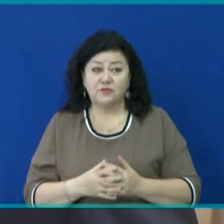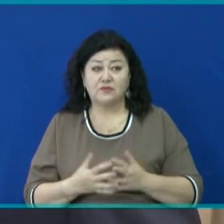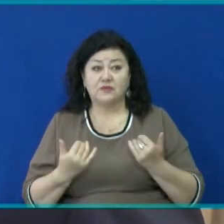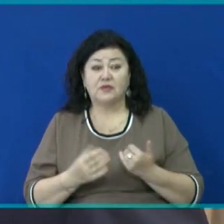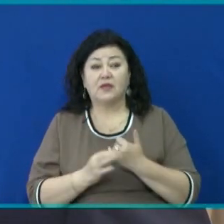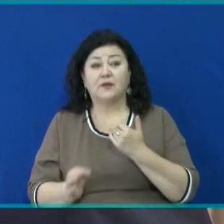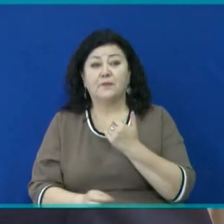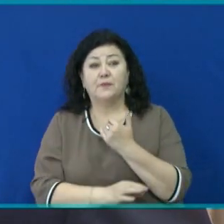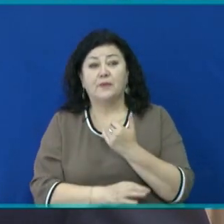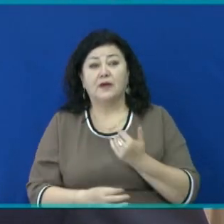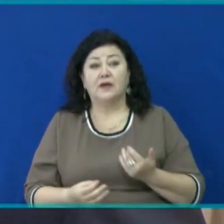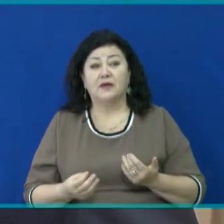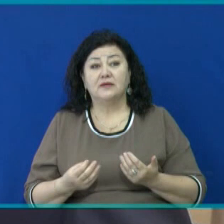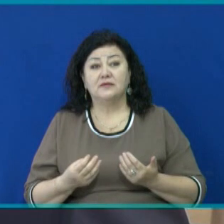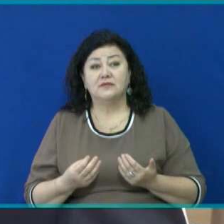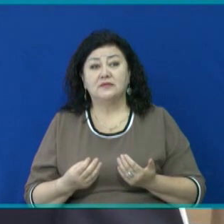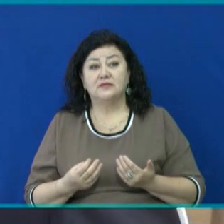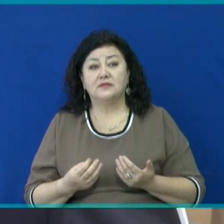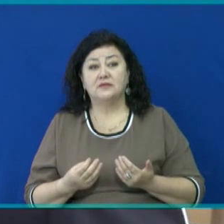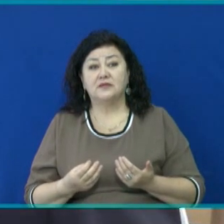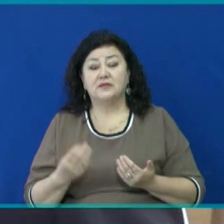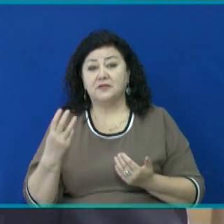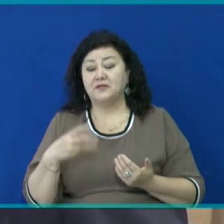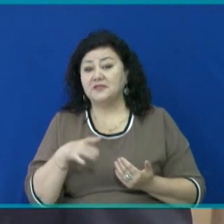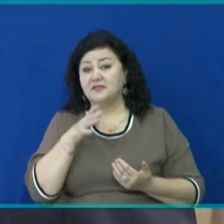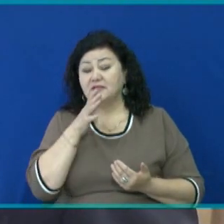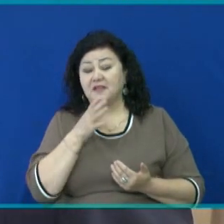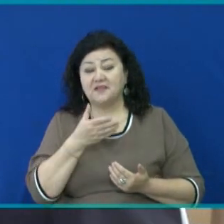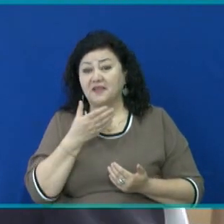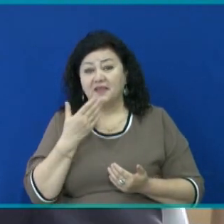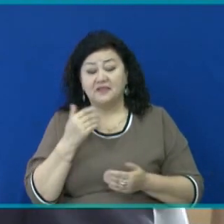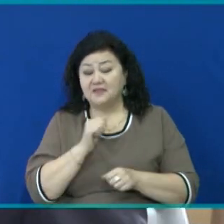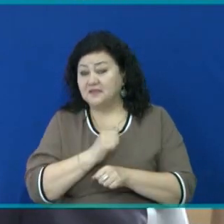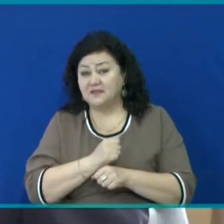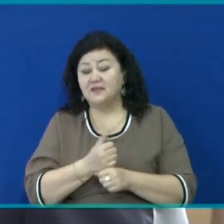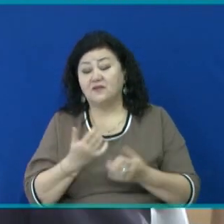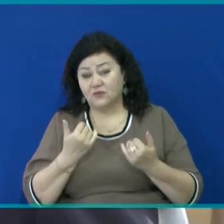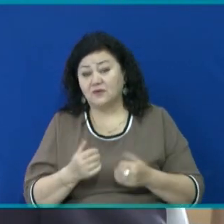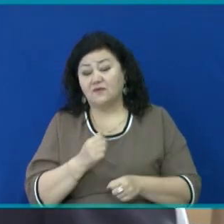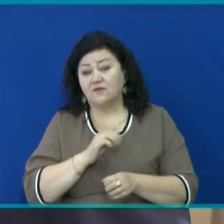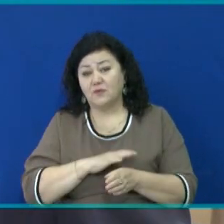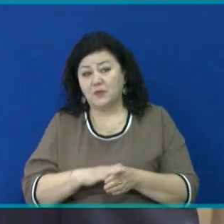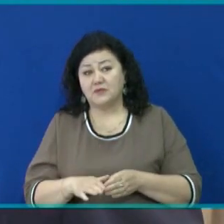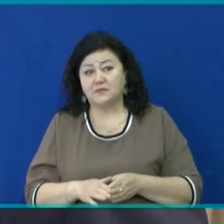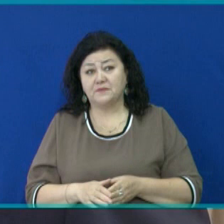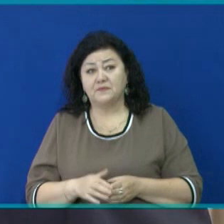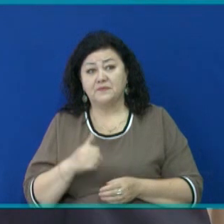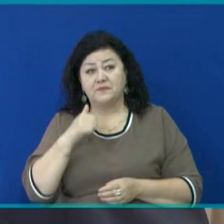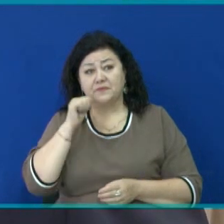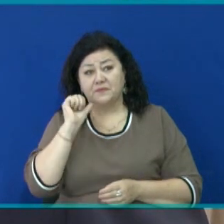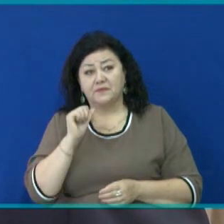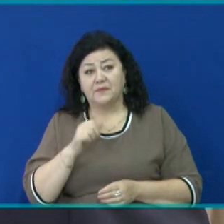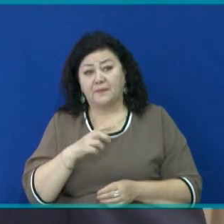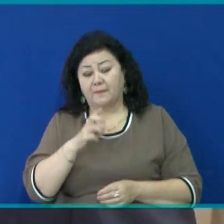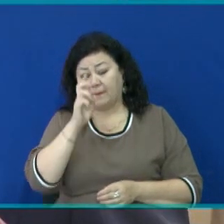соңғы осы 30 жылдың ішінде істелмеген жұмыстардың нені істелініп жатыр. Бұл нені көрсетеді? Бұл мен өзім ойлаймын, кешегі осы біздің